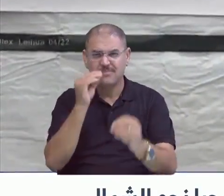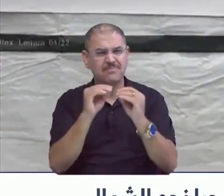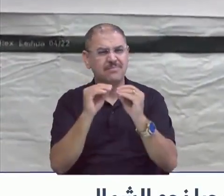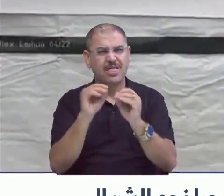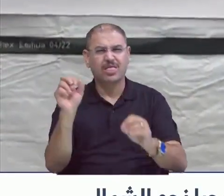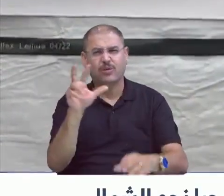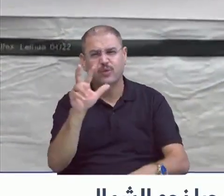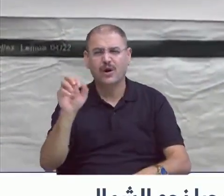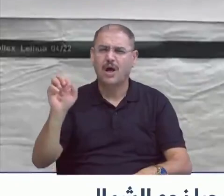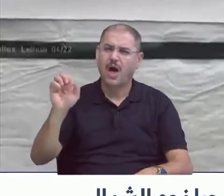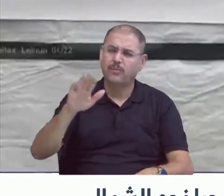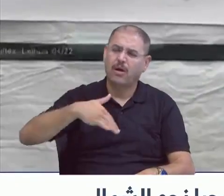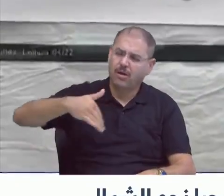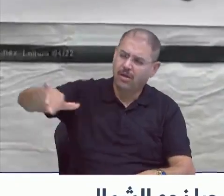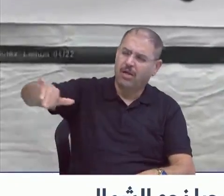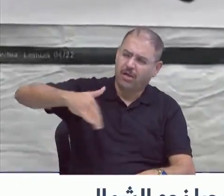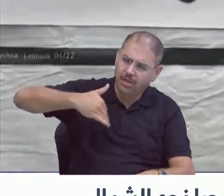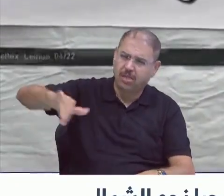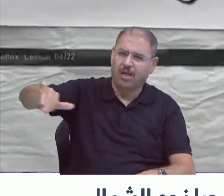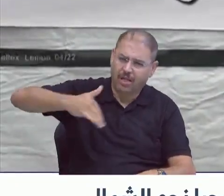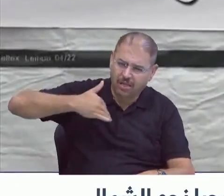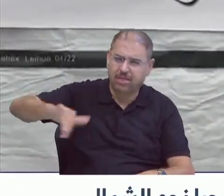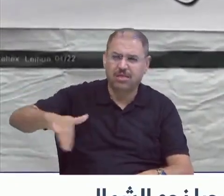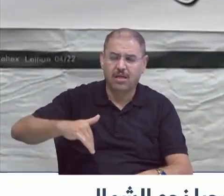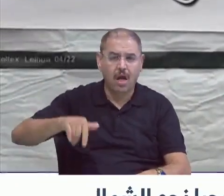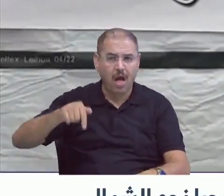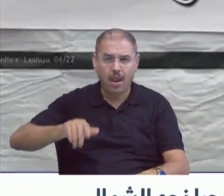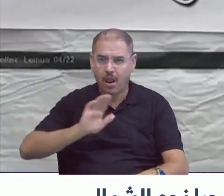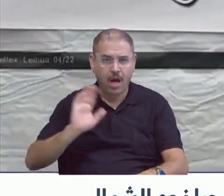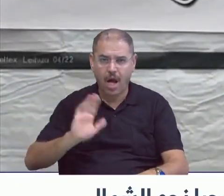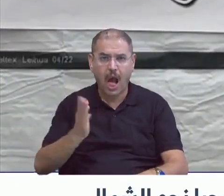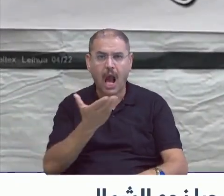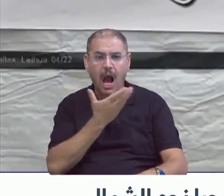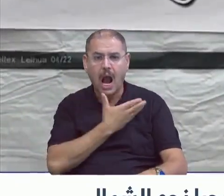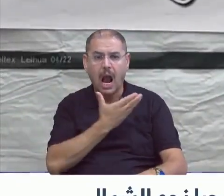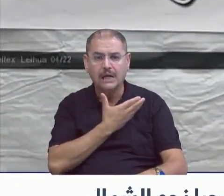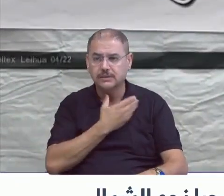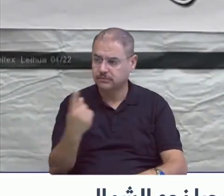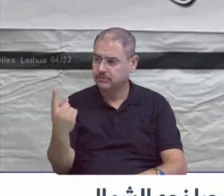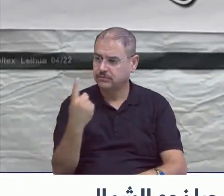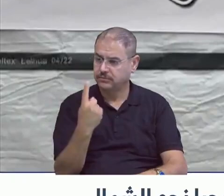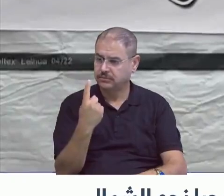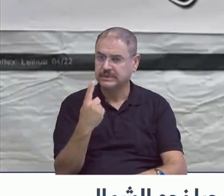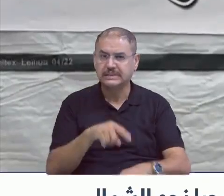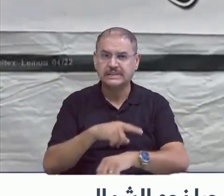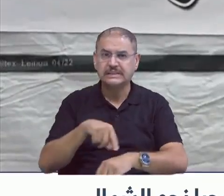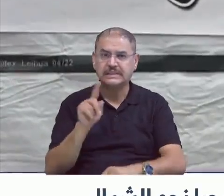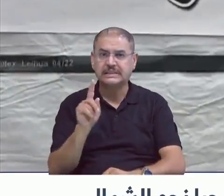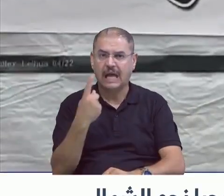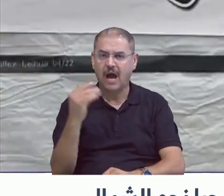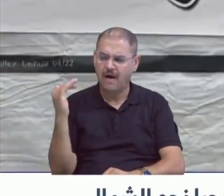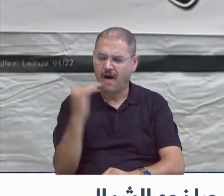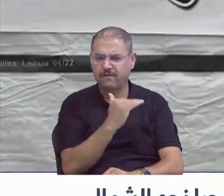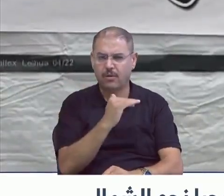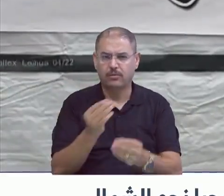شهور من المراجعات لأخذ القياسات وتركيب الطرف وإجراء العلاج الفيزيائي والتي تستهدف هذه